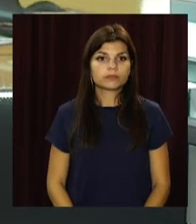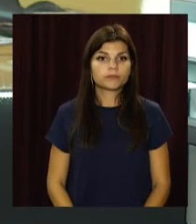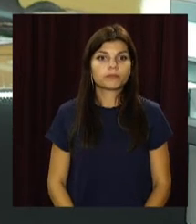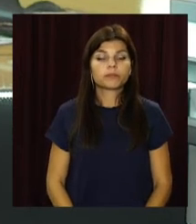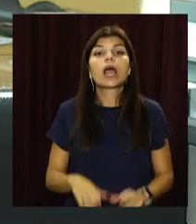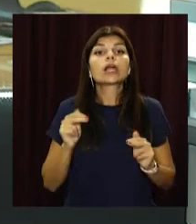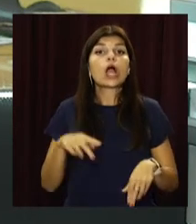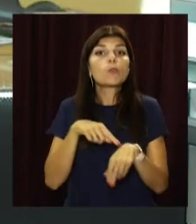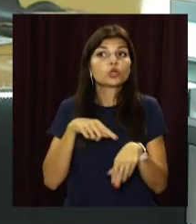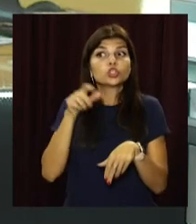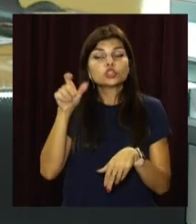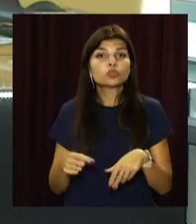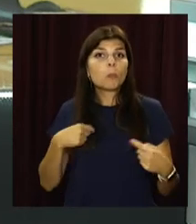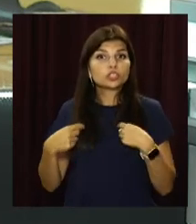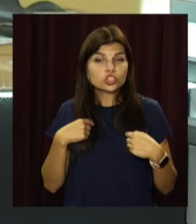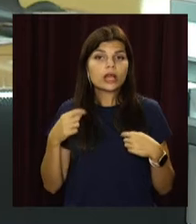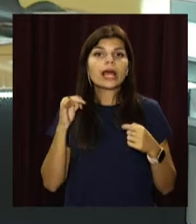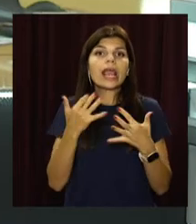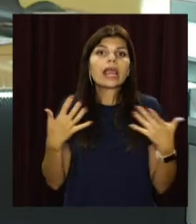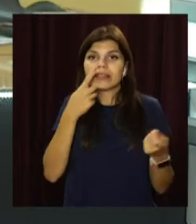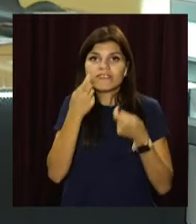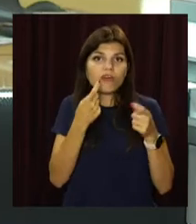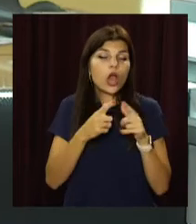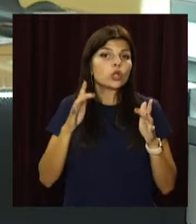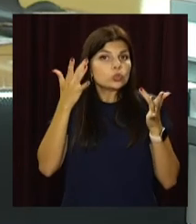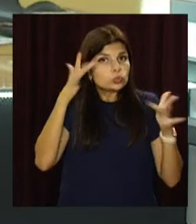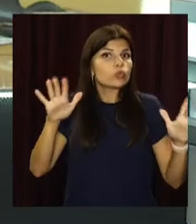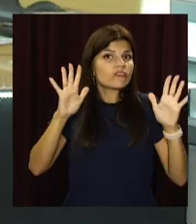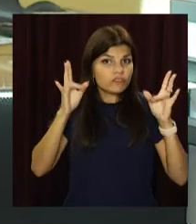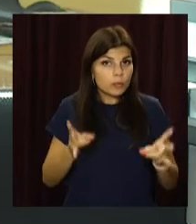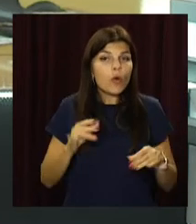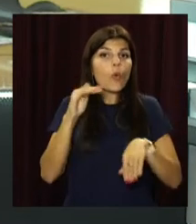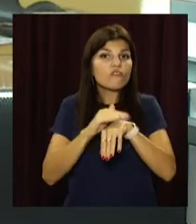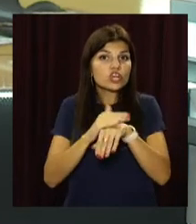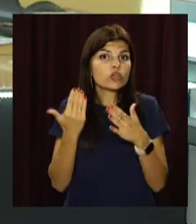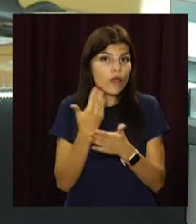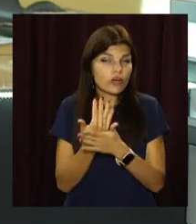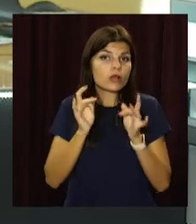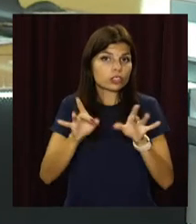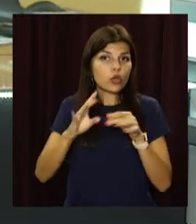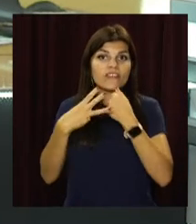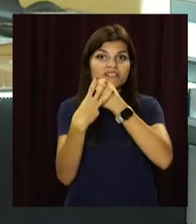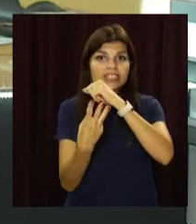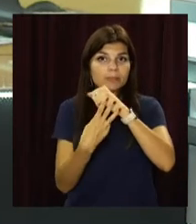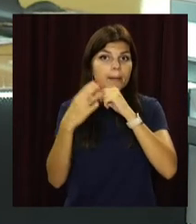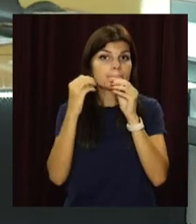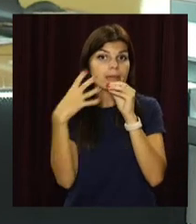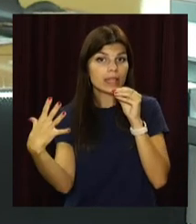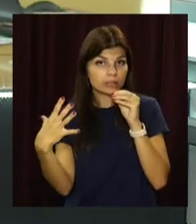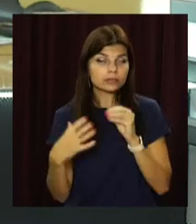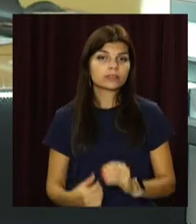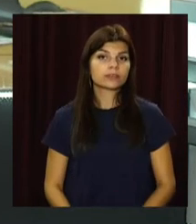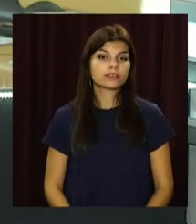Як почувається постраждалий та інші деталі нещасного випадку, дивіться у вечірньому блоку новин о